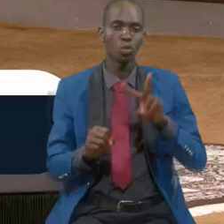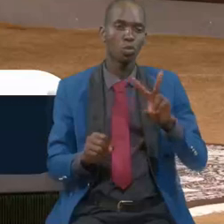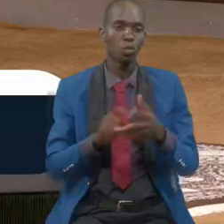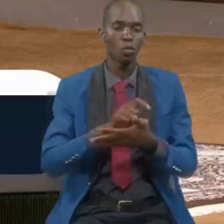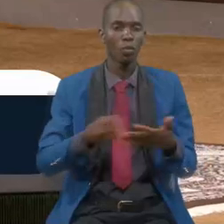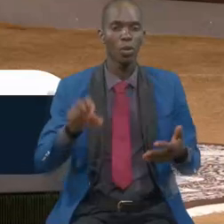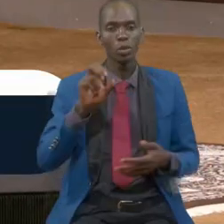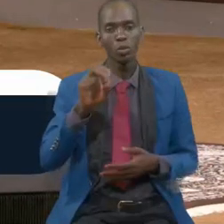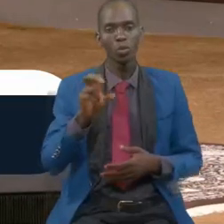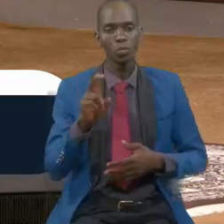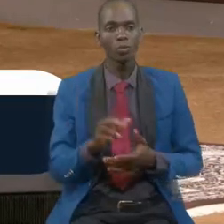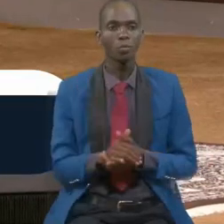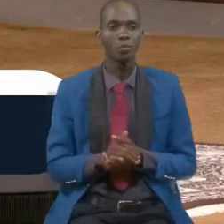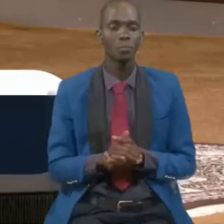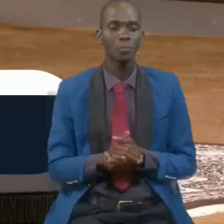Verset 12.